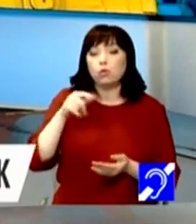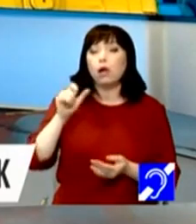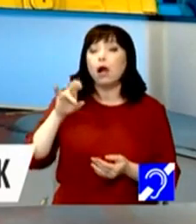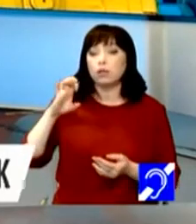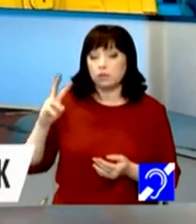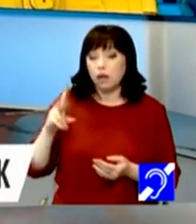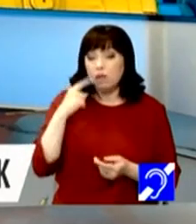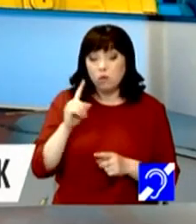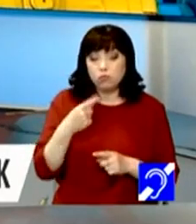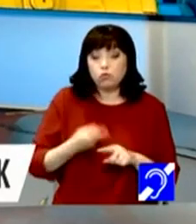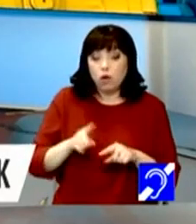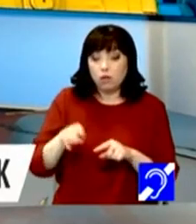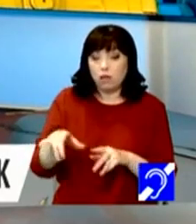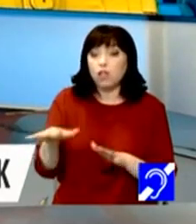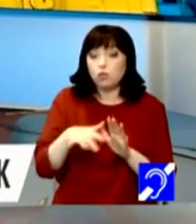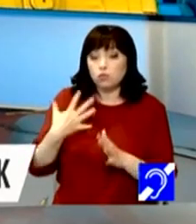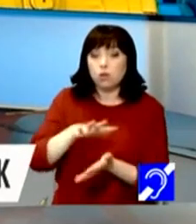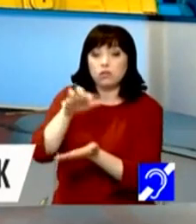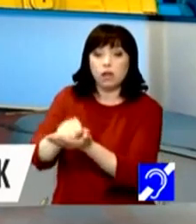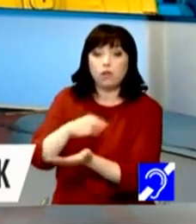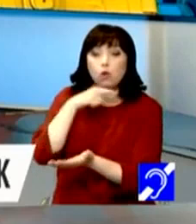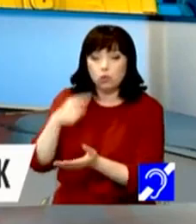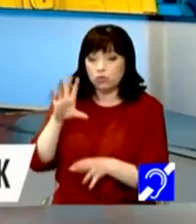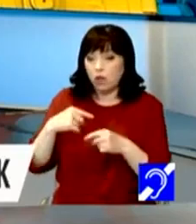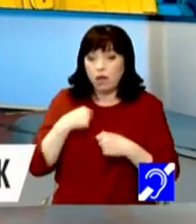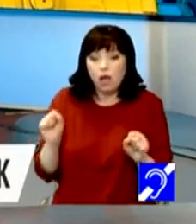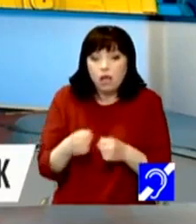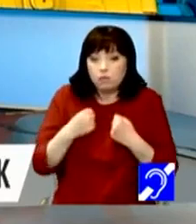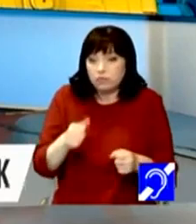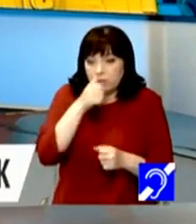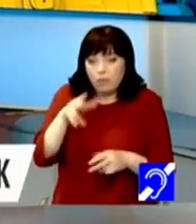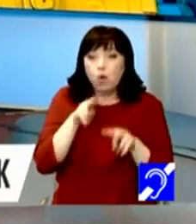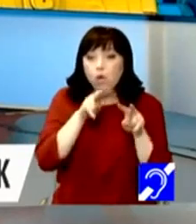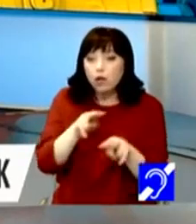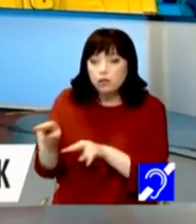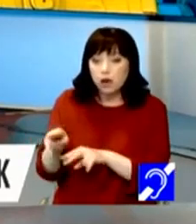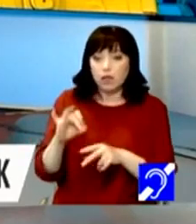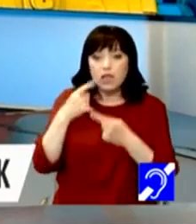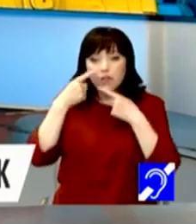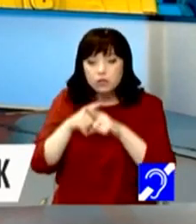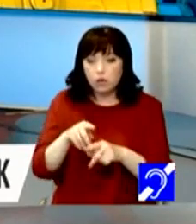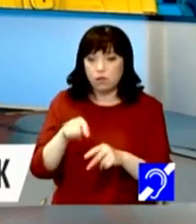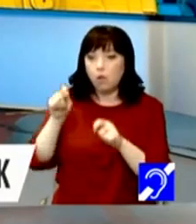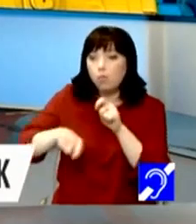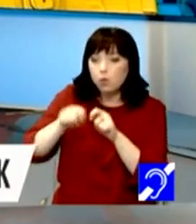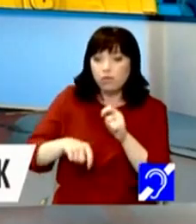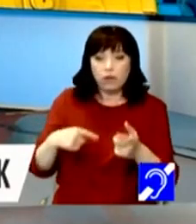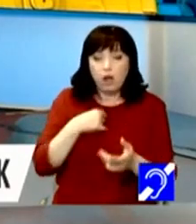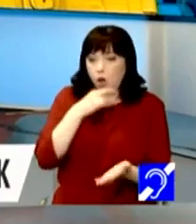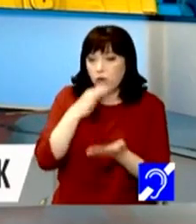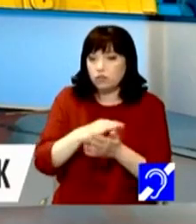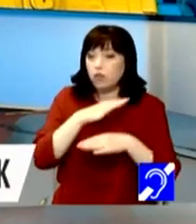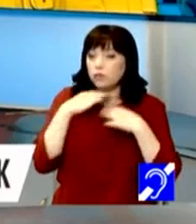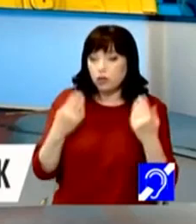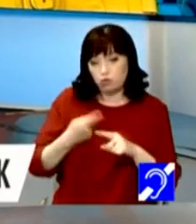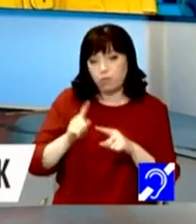că ocuparea teritoriului estic de către ruși face imposibil controlul operațional și tehnologic al nodului de distribuție